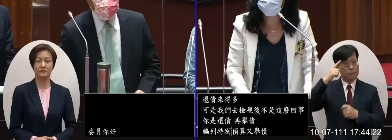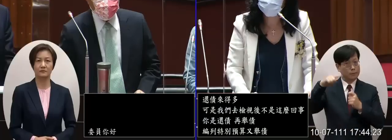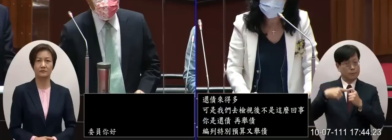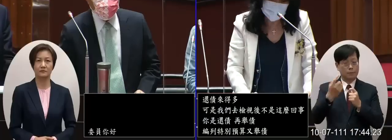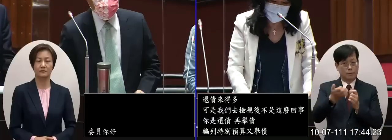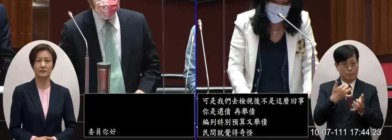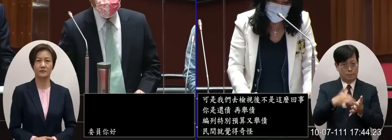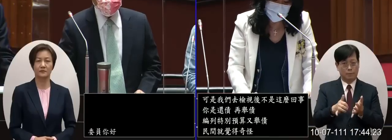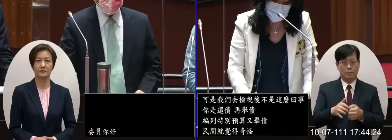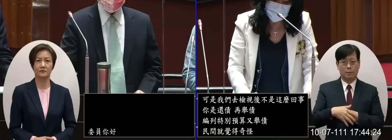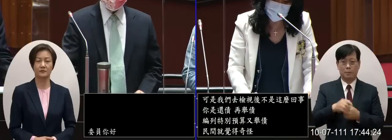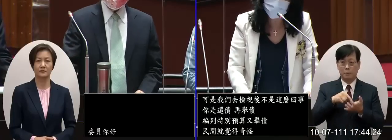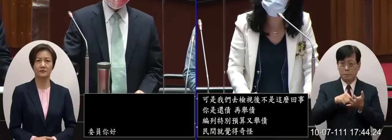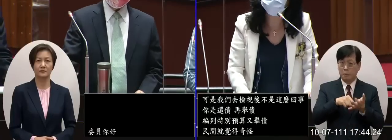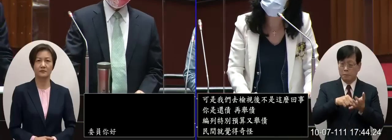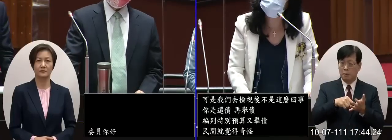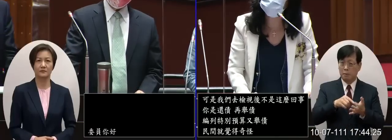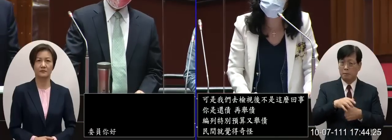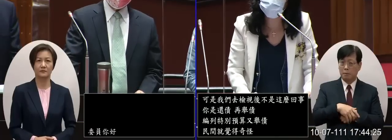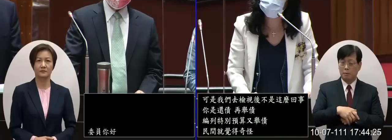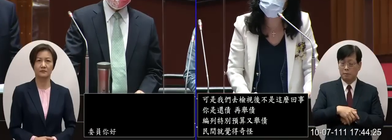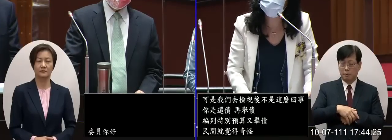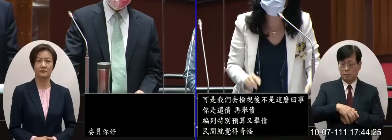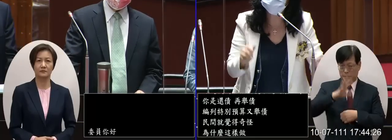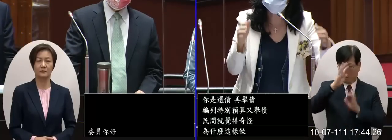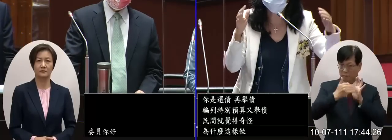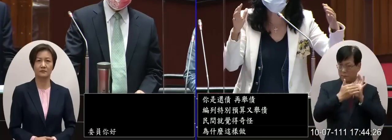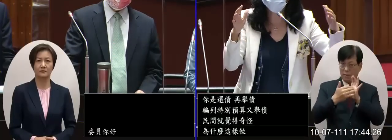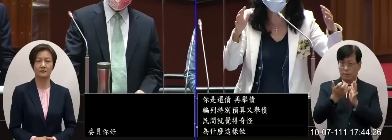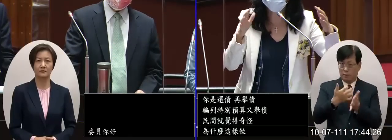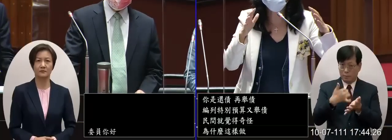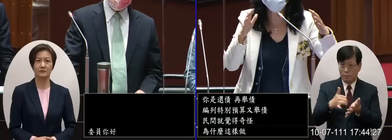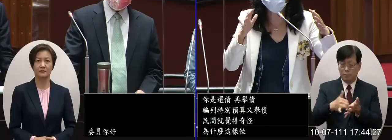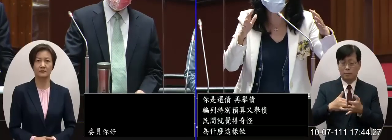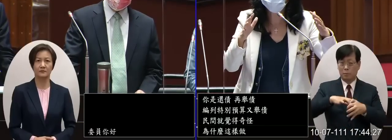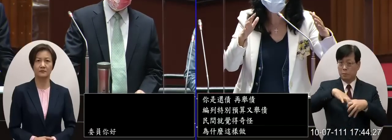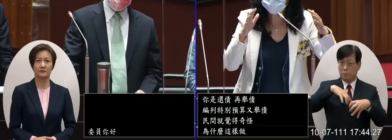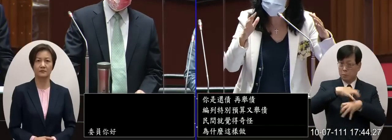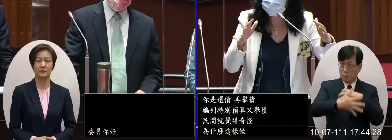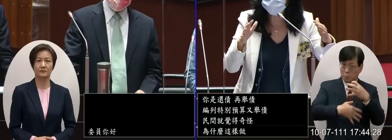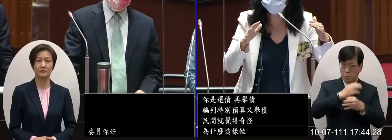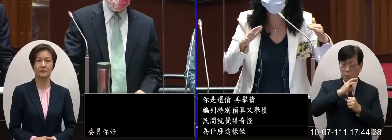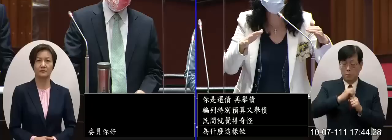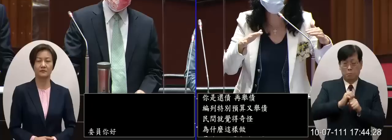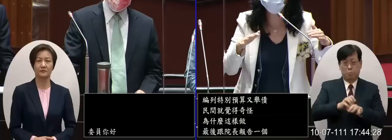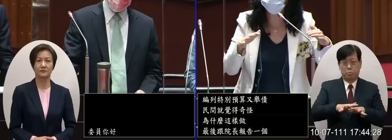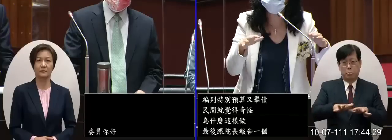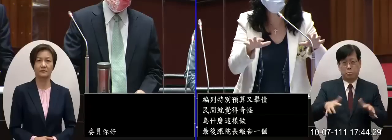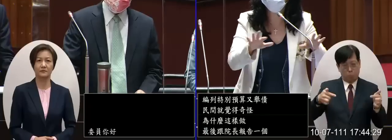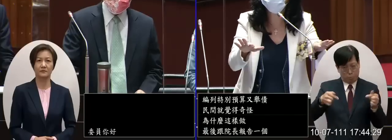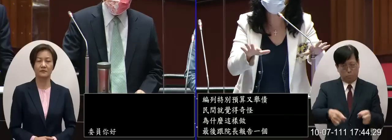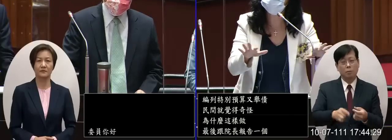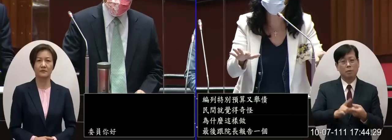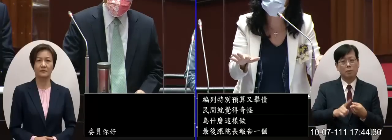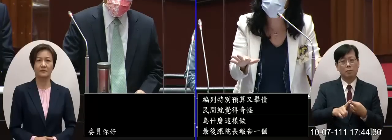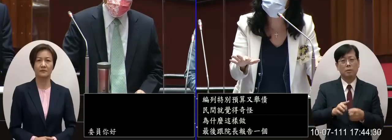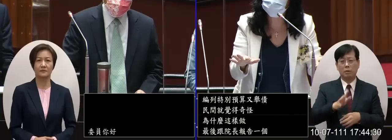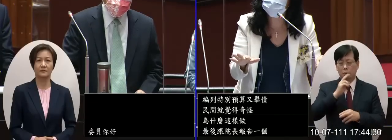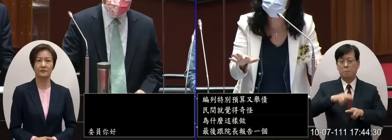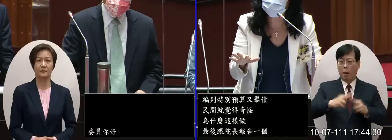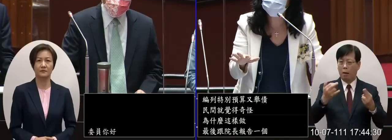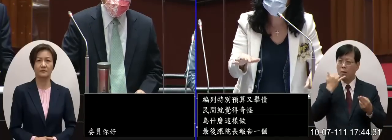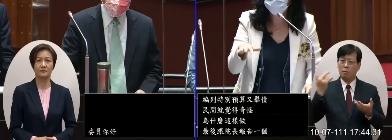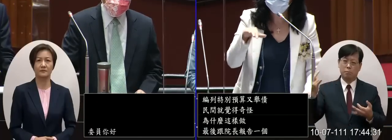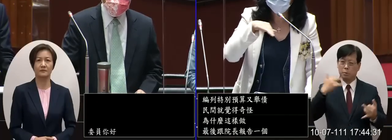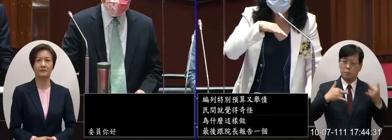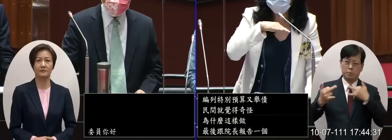的预算呢，编列的部分呢，防疫的预算，现在全球的疫情其实是比较舒缓，所以会开国门